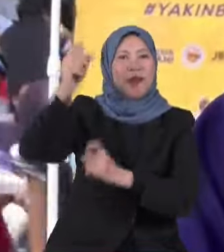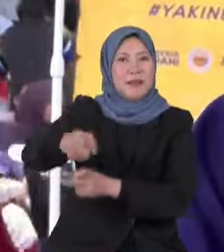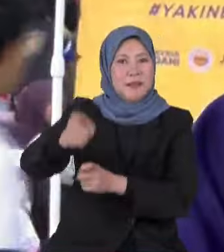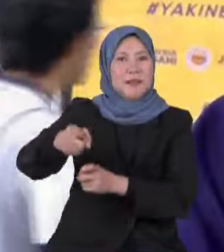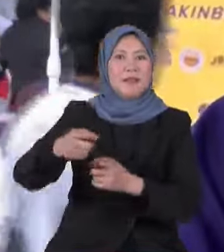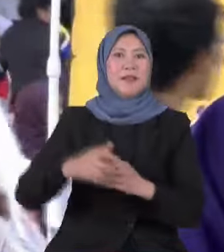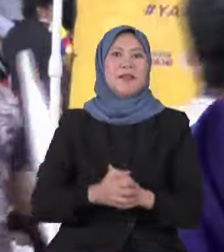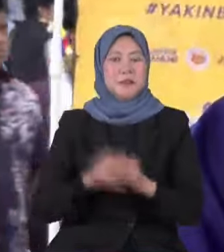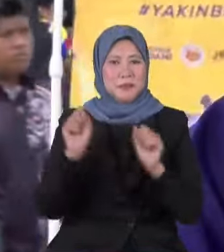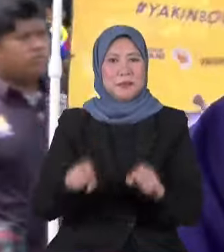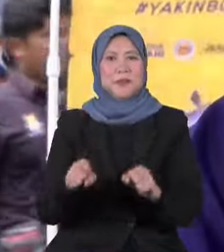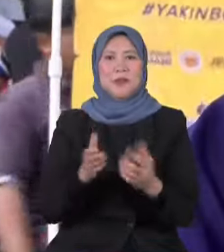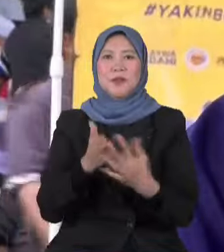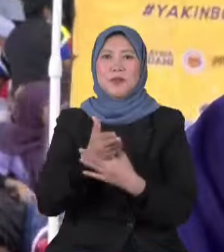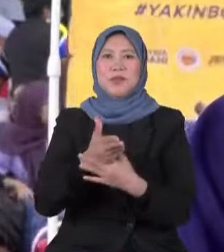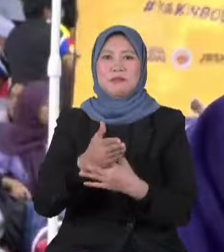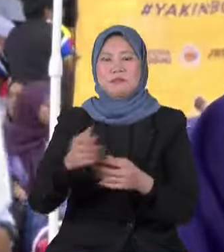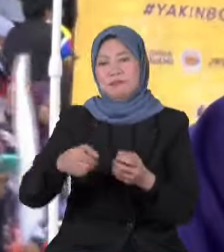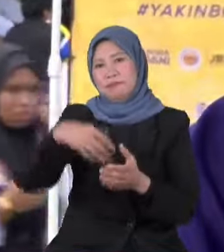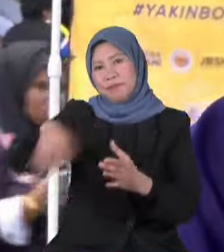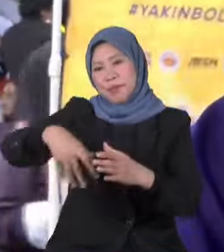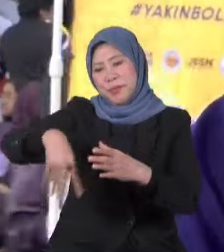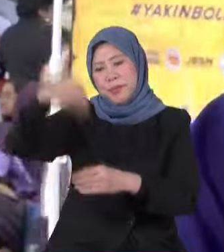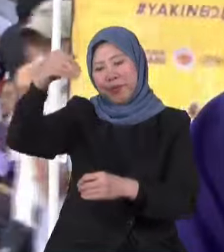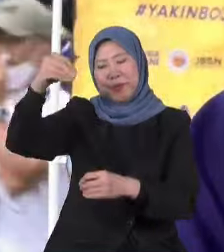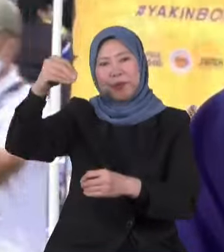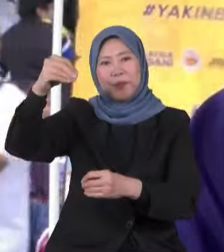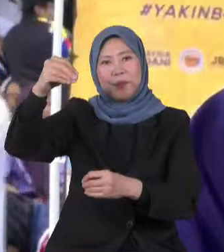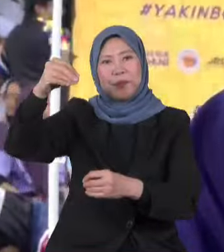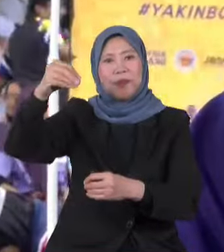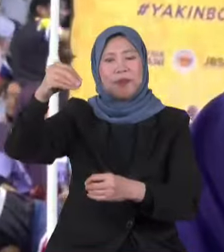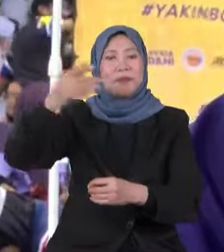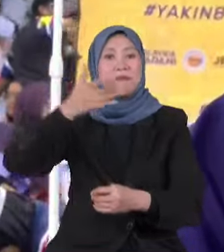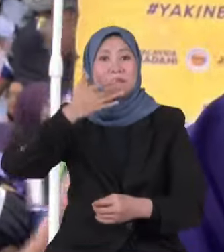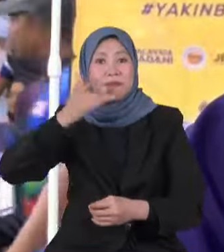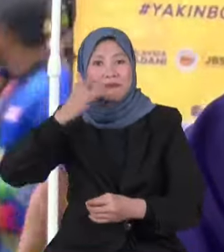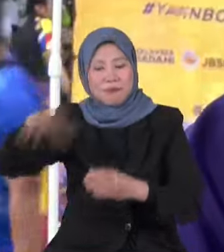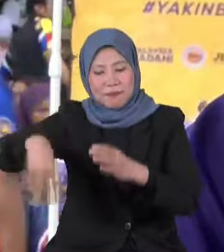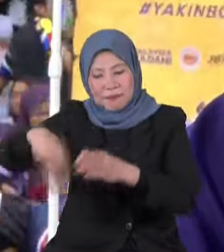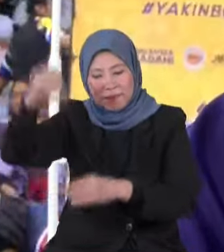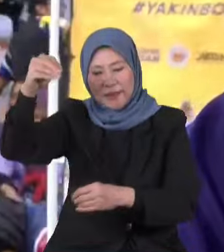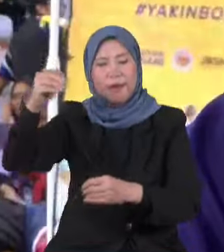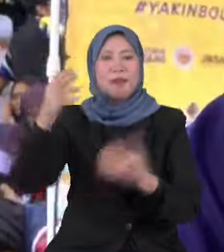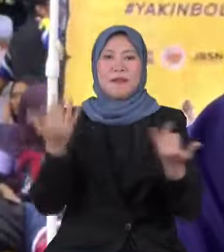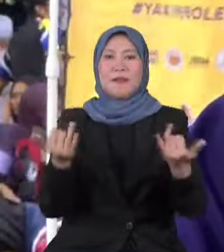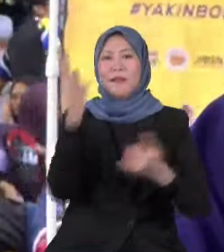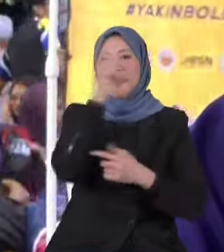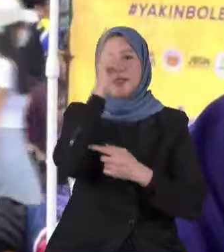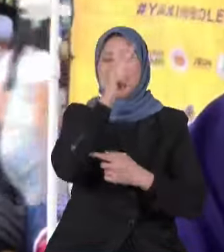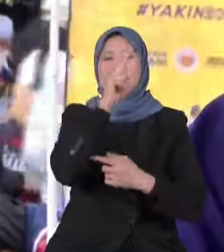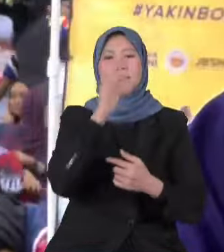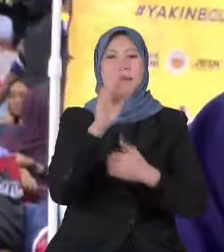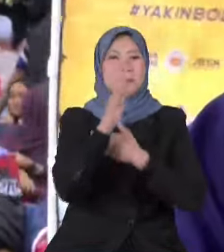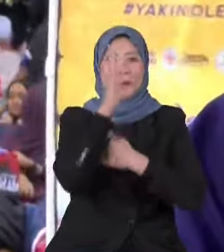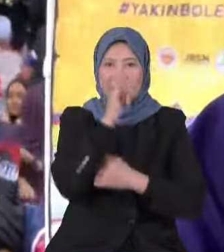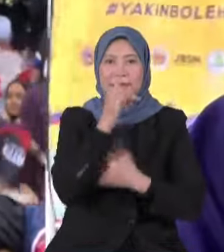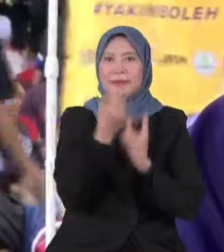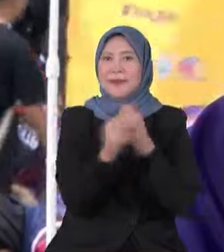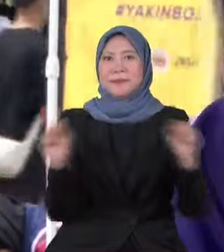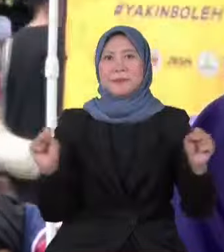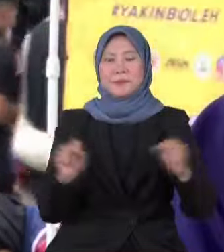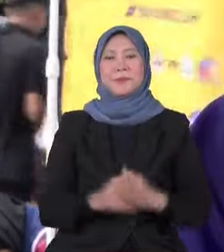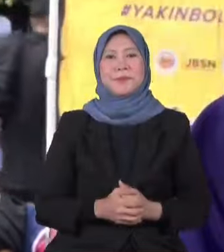dan tebus tebus kupon tersebut. Dan melayakkan untuk dapatkan cabutan bertuah yang disediakan oleh pihak Kerajaan Negeri Melaka. Jadi ke cari